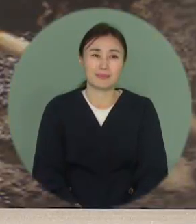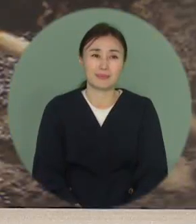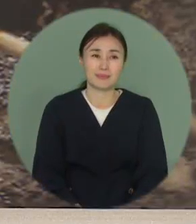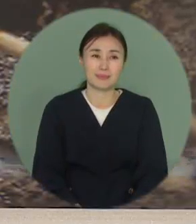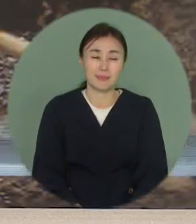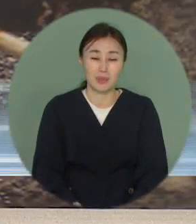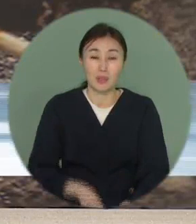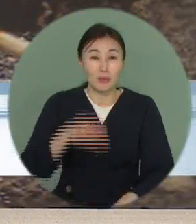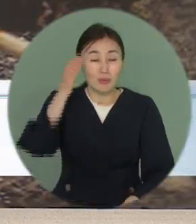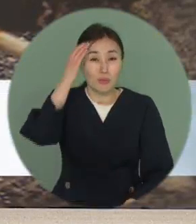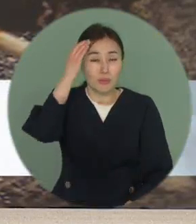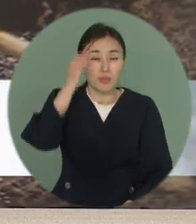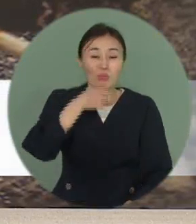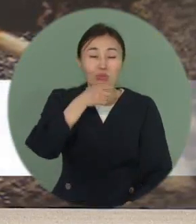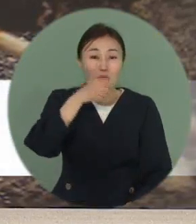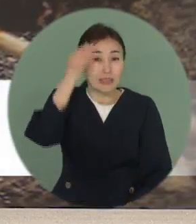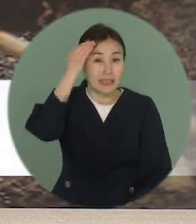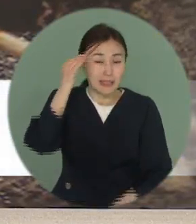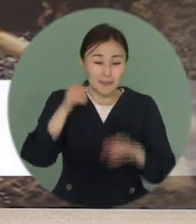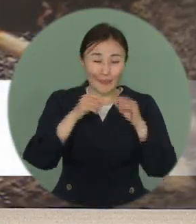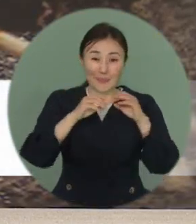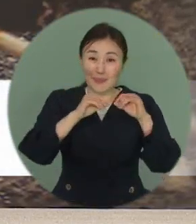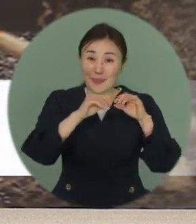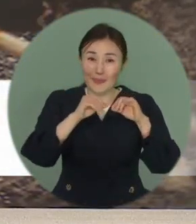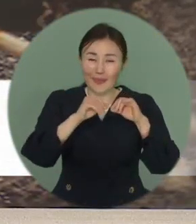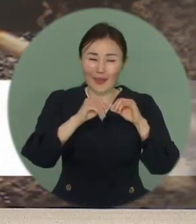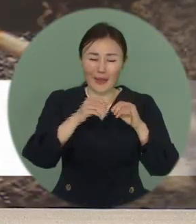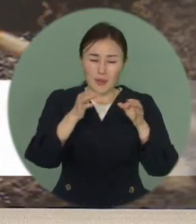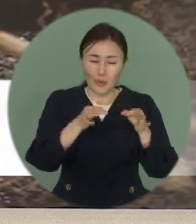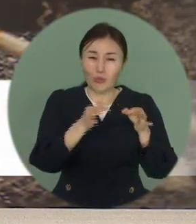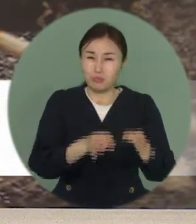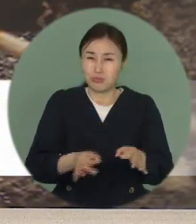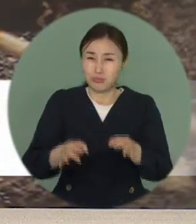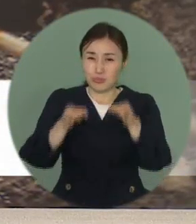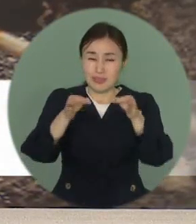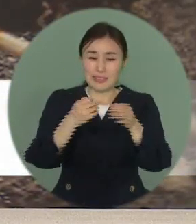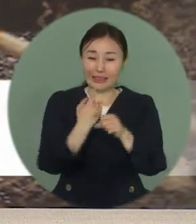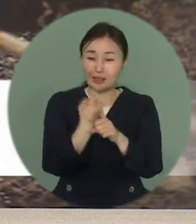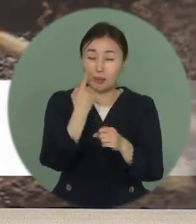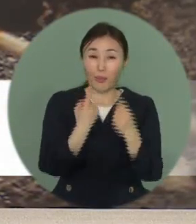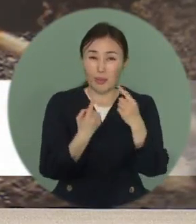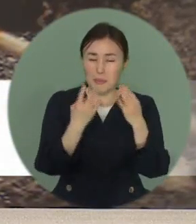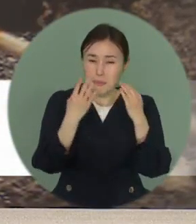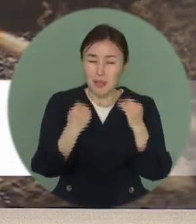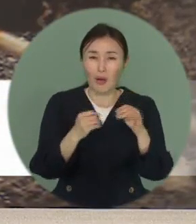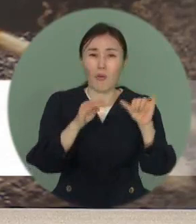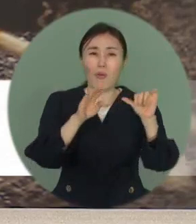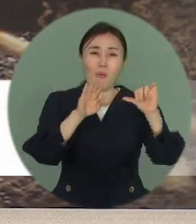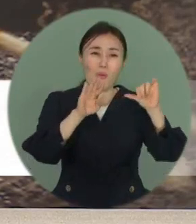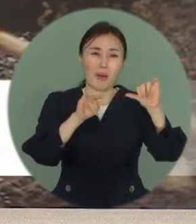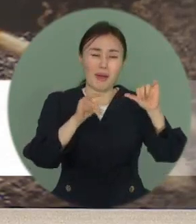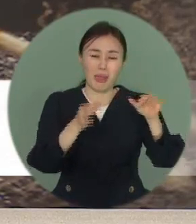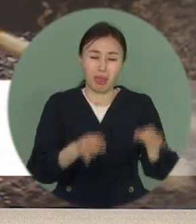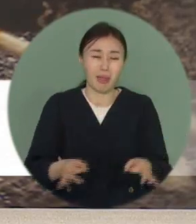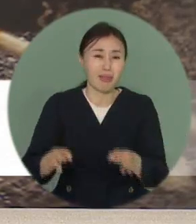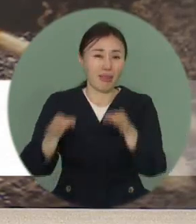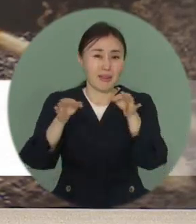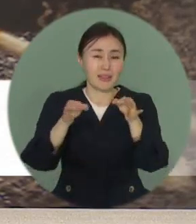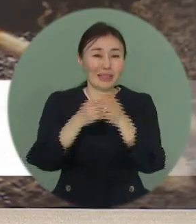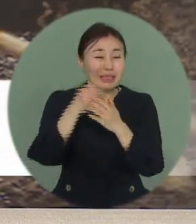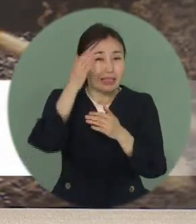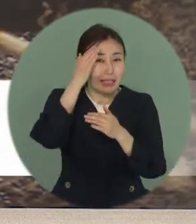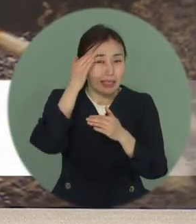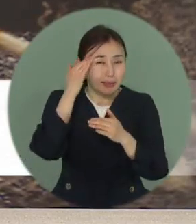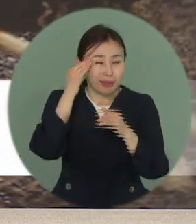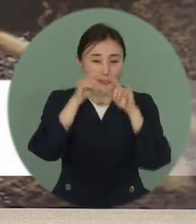물김 값이 사상 유리없는 폭등세를 보이고 있습니다 지난해보다 많게는 다섯 배 이상 오르면서 김가공